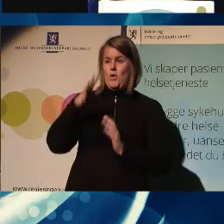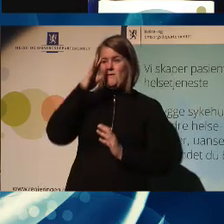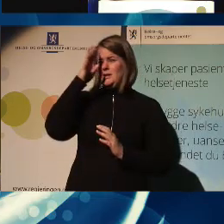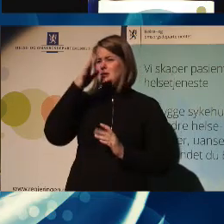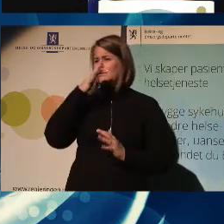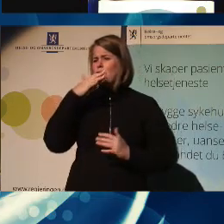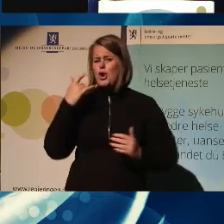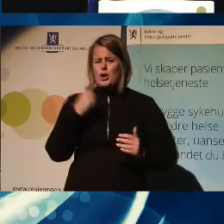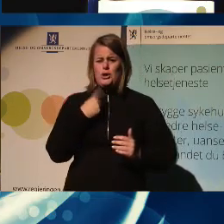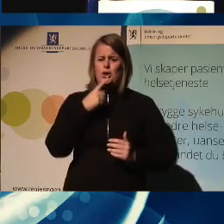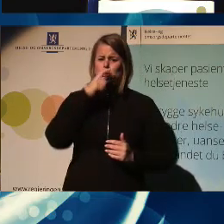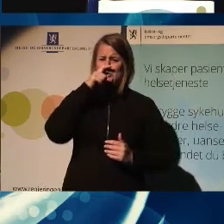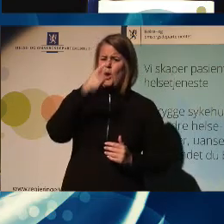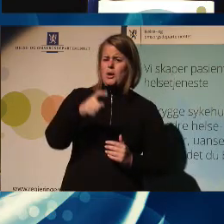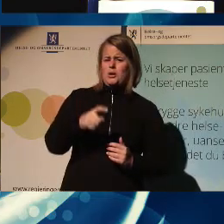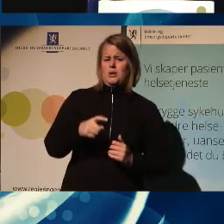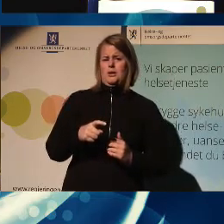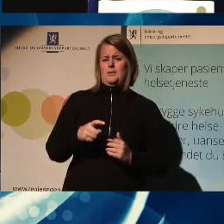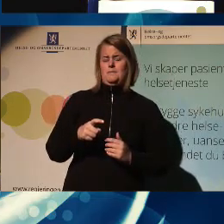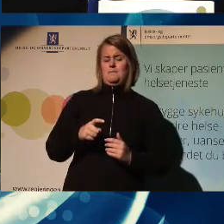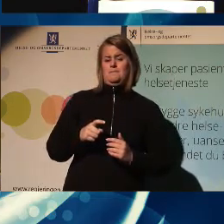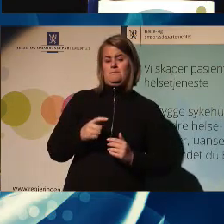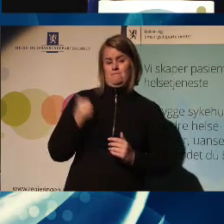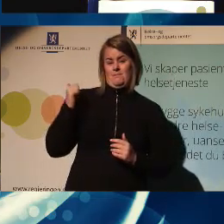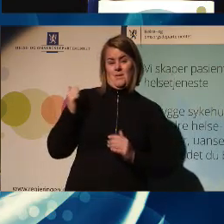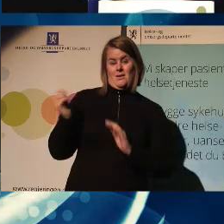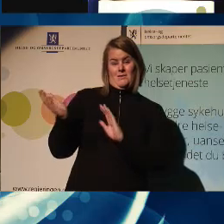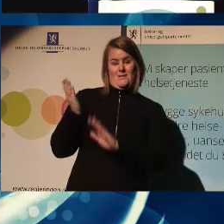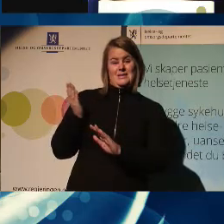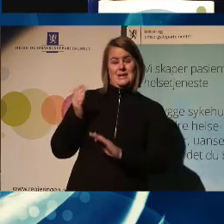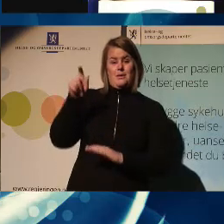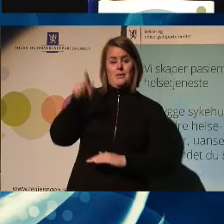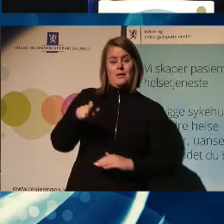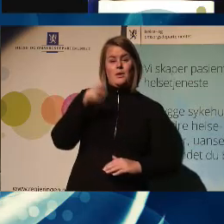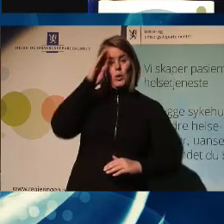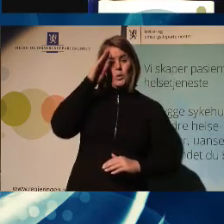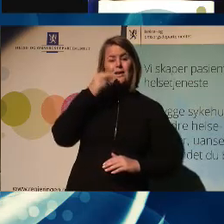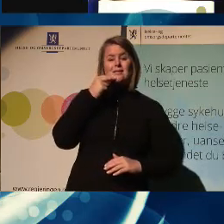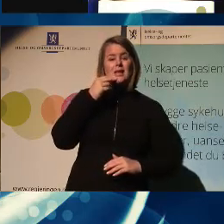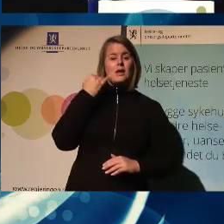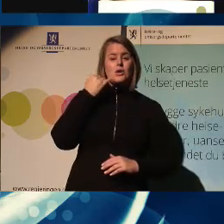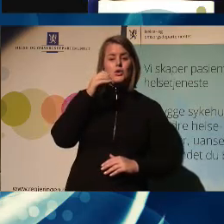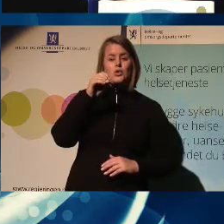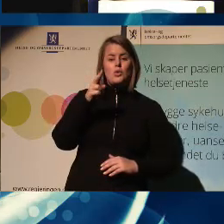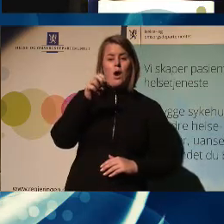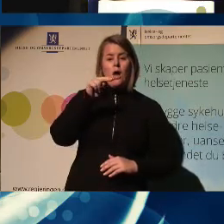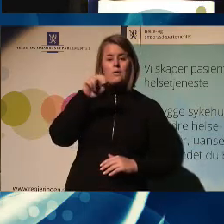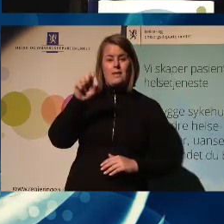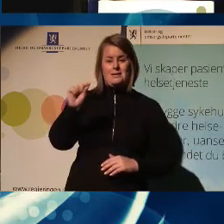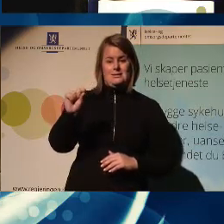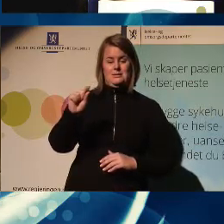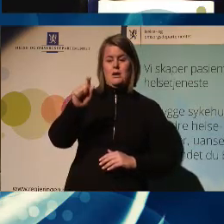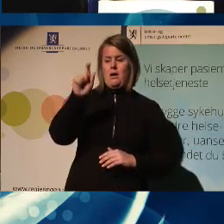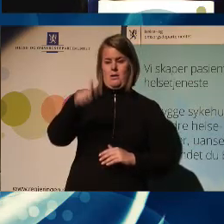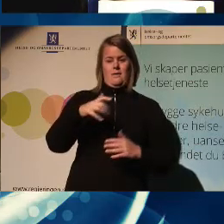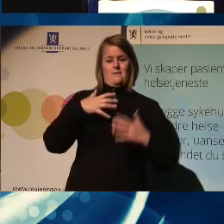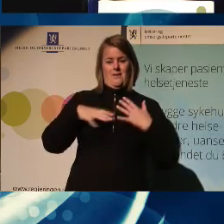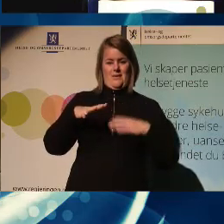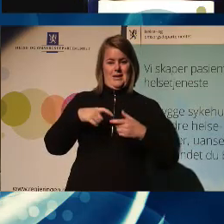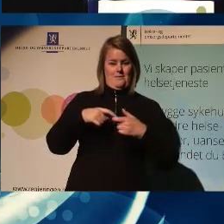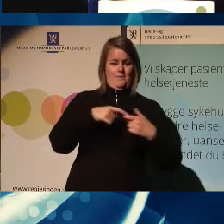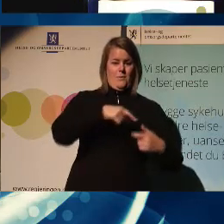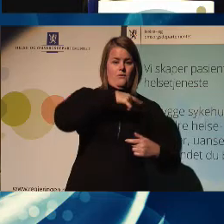over. Der fikk dere bli kjent med Johannes, som er en av de frivillige i prosjektet